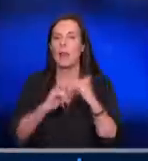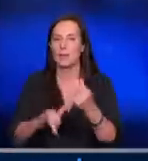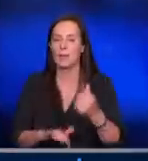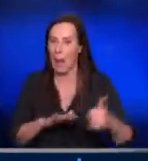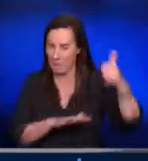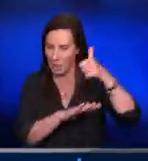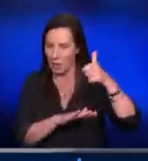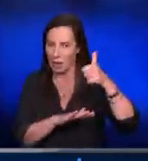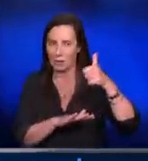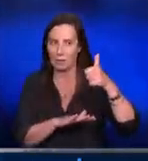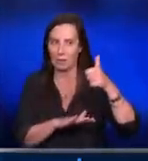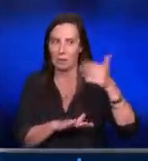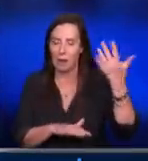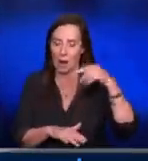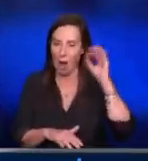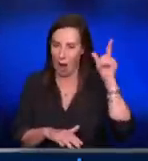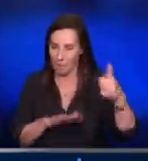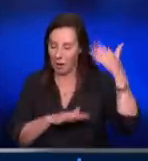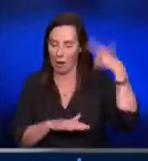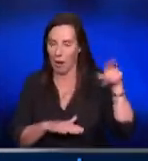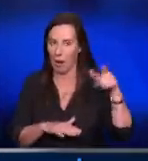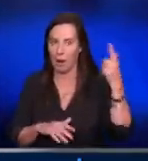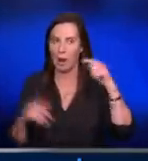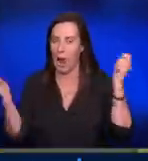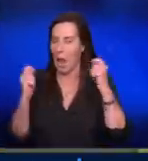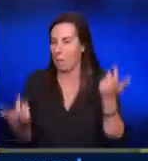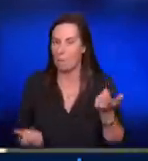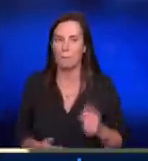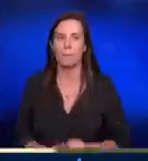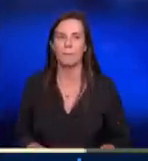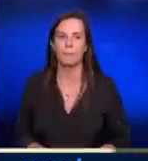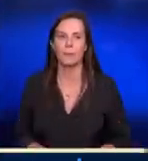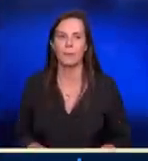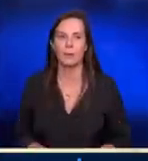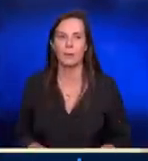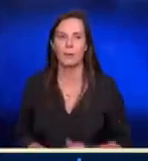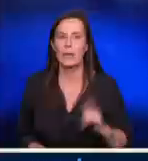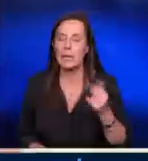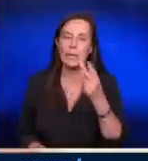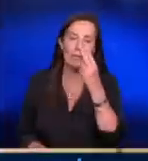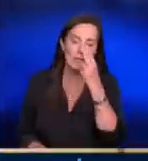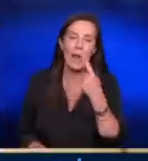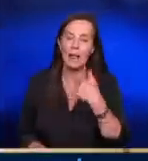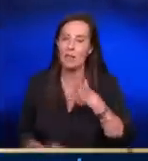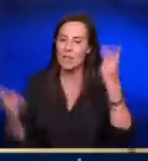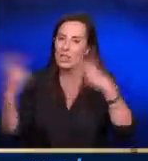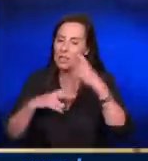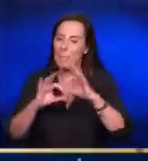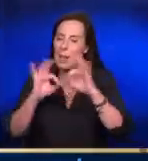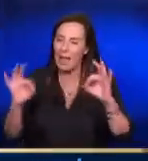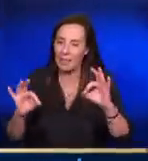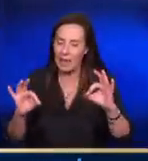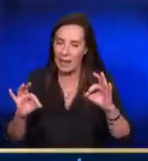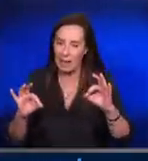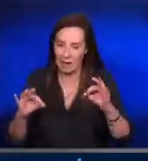המנהלת, היא הייתה בהלם. היא כן ניסתה לדבר על הנושא שההסכמים